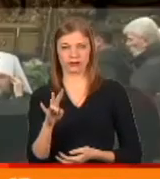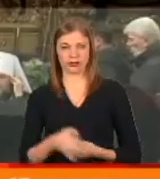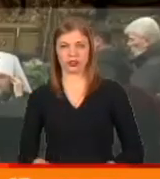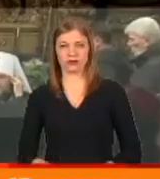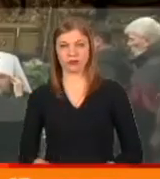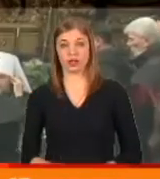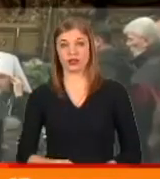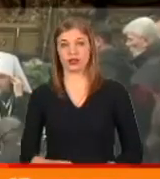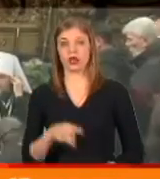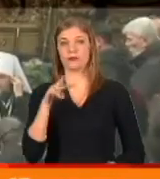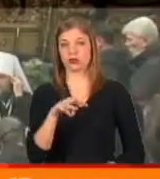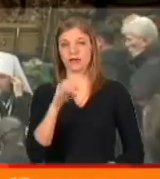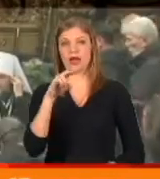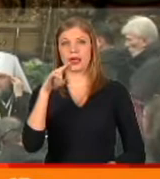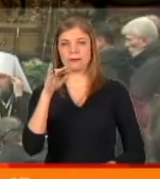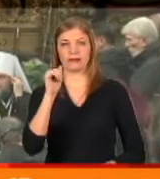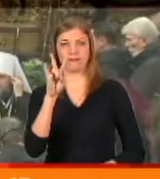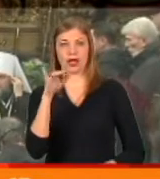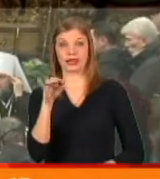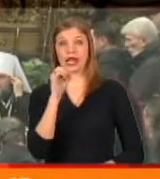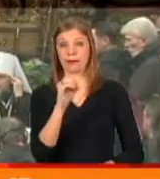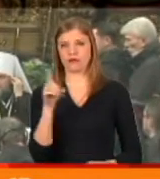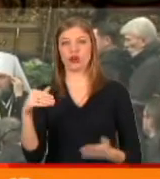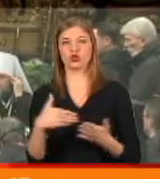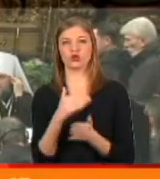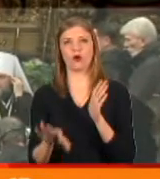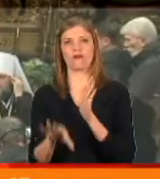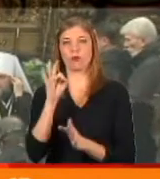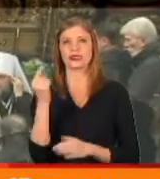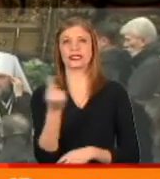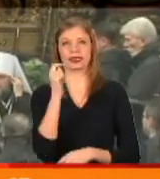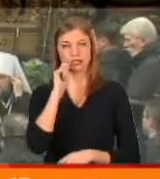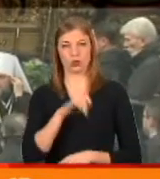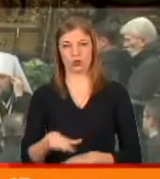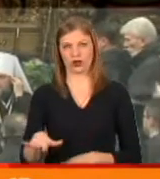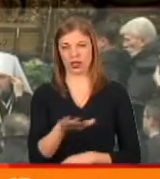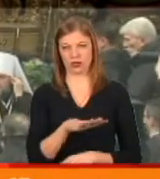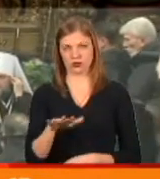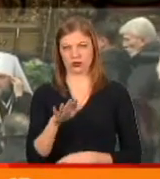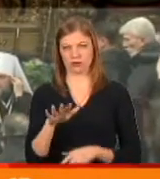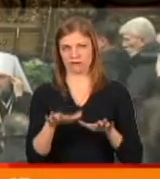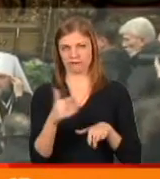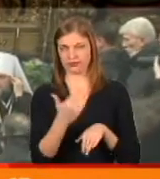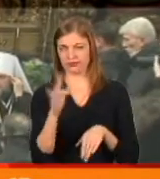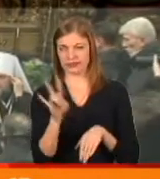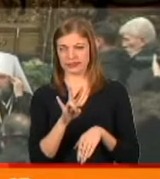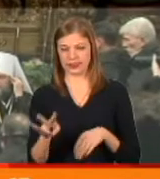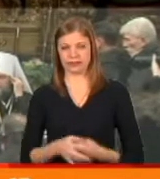церкви. Митрополітен Епіфаній. Епіфаній – новообраний голова єдиної української православної помісної